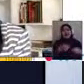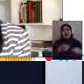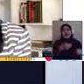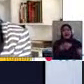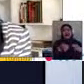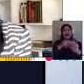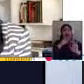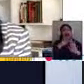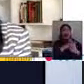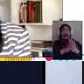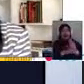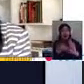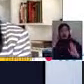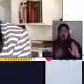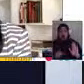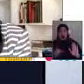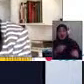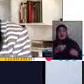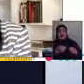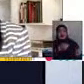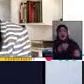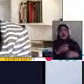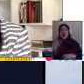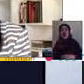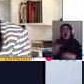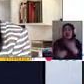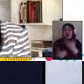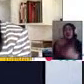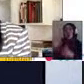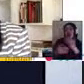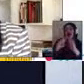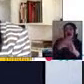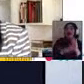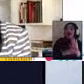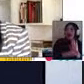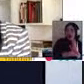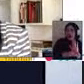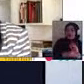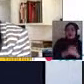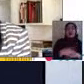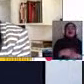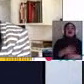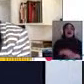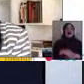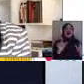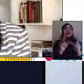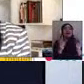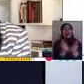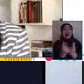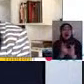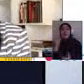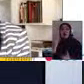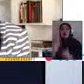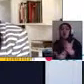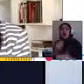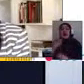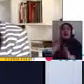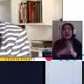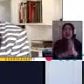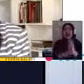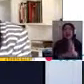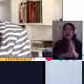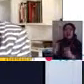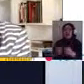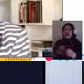controller ataupun data prosesor. Maka dari itu, setiap badan lembaga yang melakukan pemrosesan data pribadi dan mengendalikan data pribadi perlu memastikan